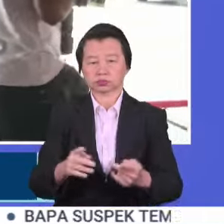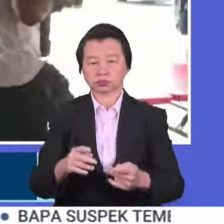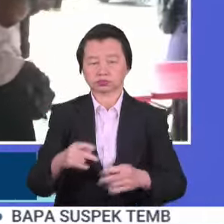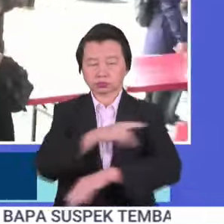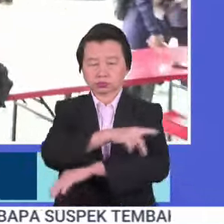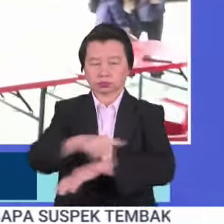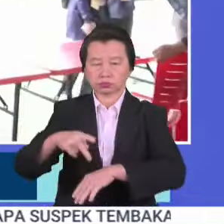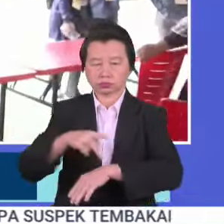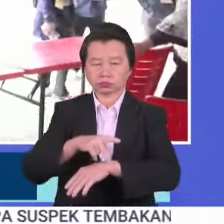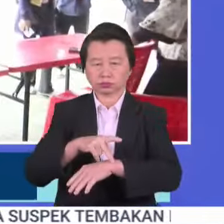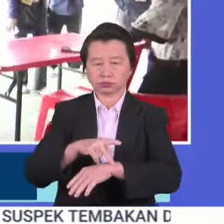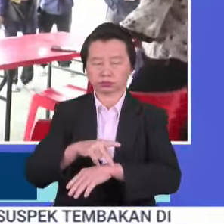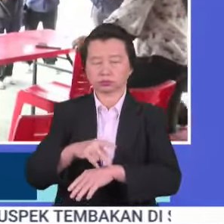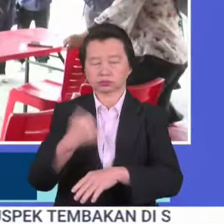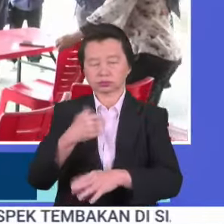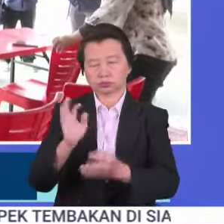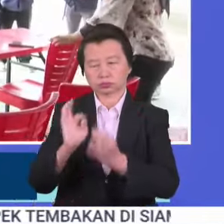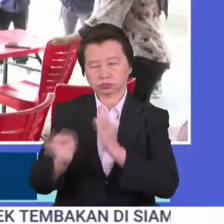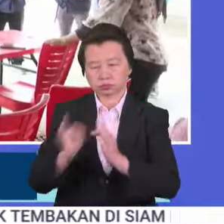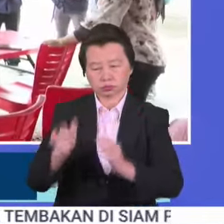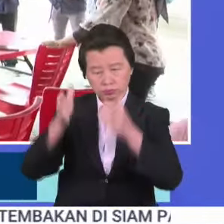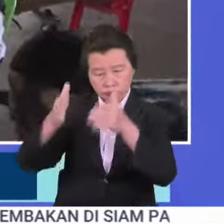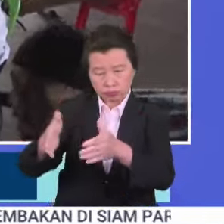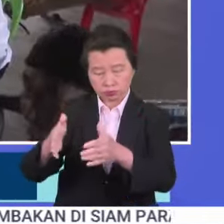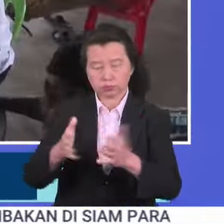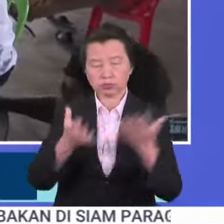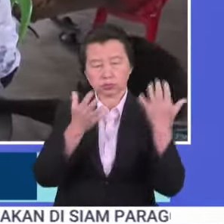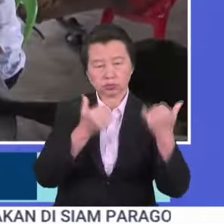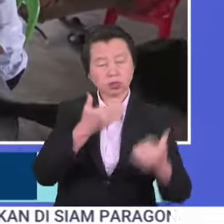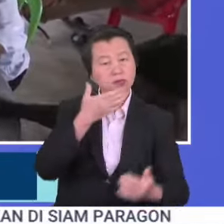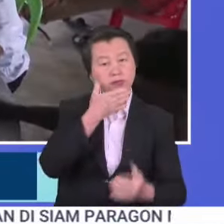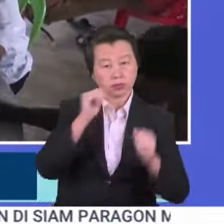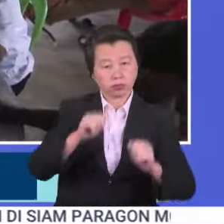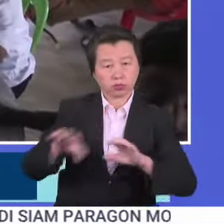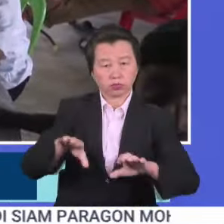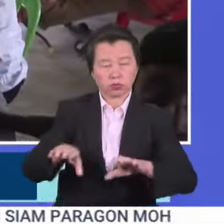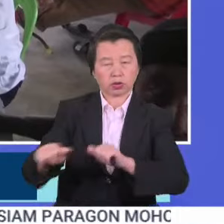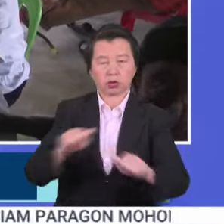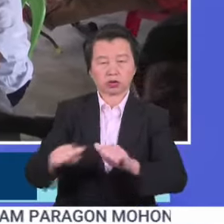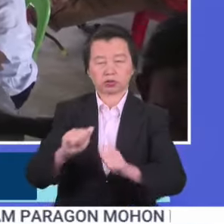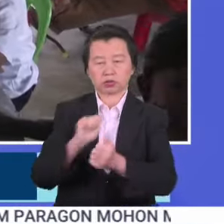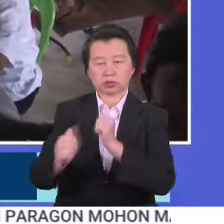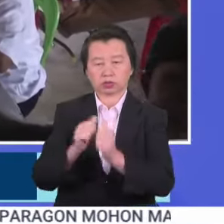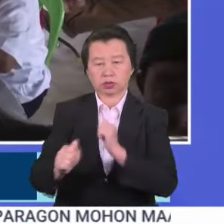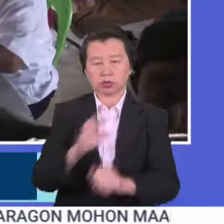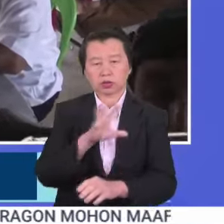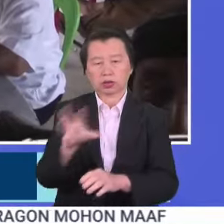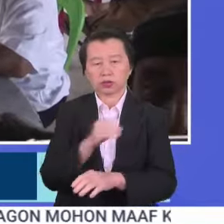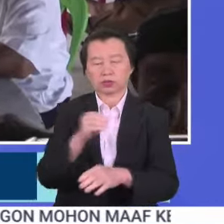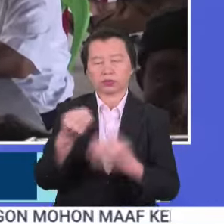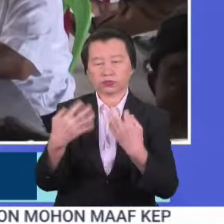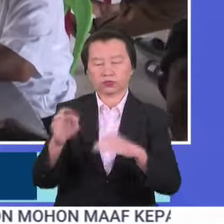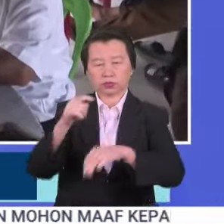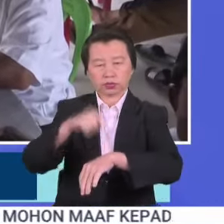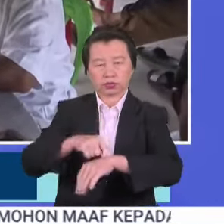gasing dan futsal turut diberi perhatian agar golongan belia dapat menjalankan aktiviti riadah dan mengisi masa